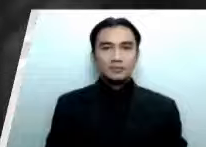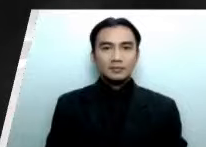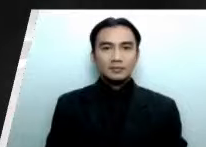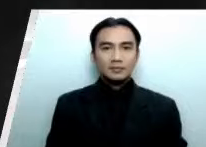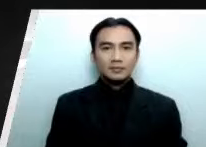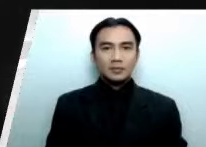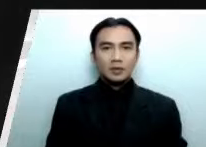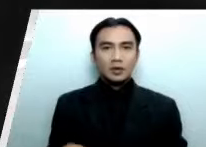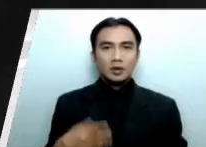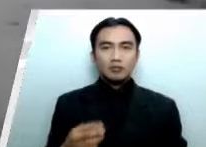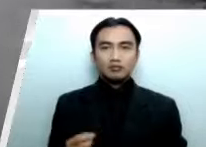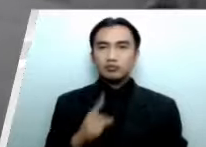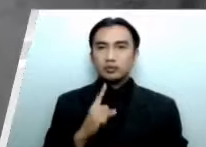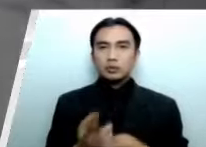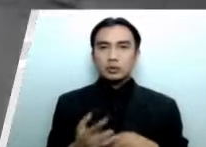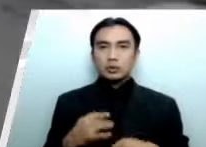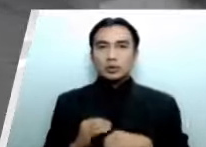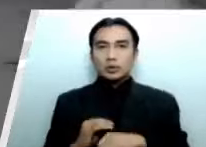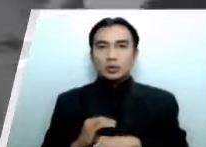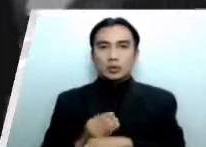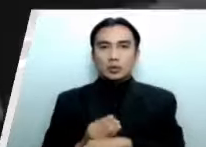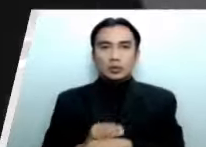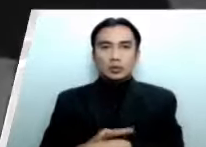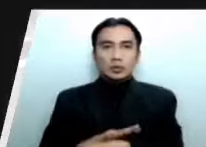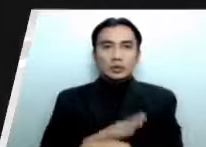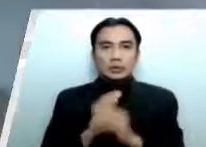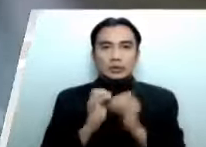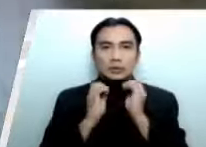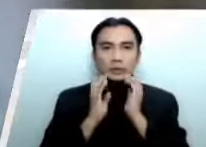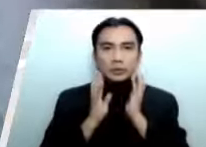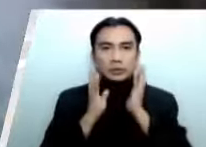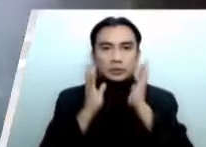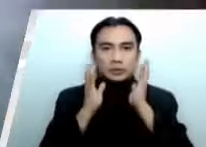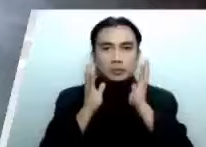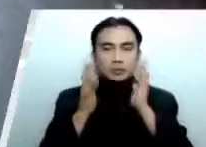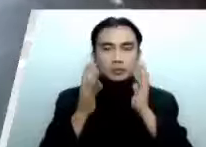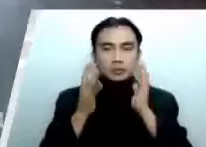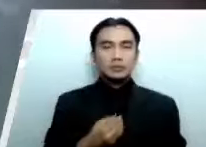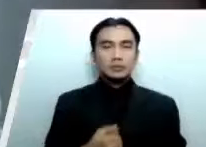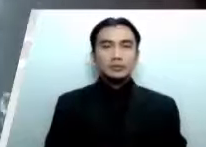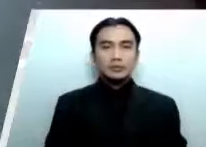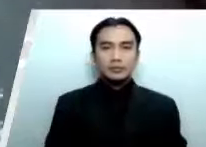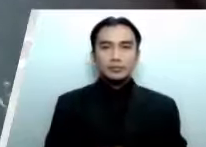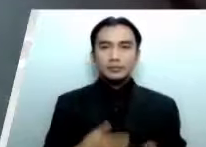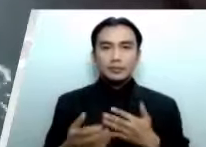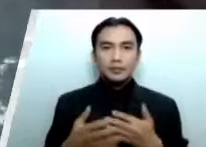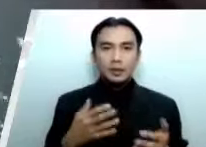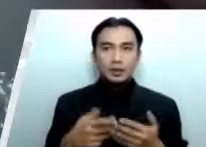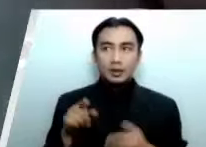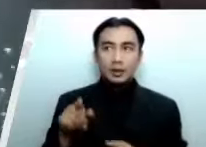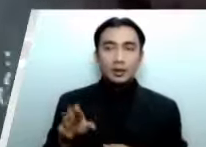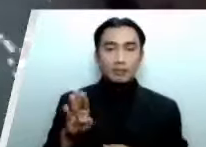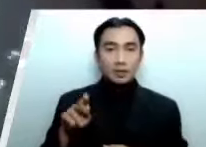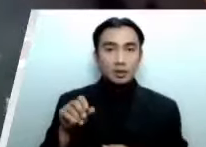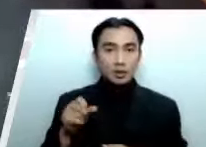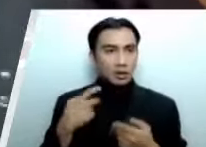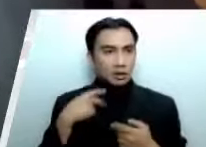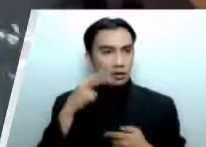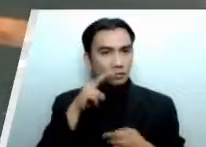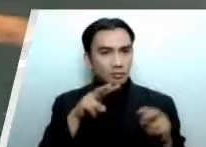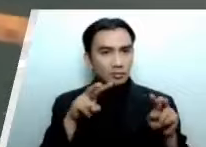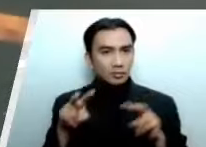Nakakapangilabot na eksena. Kahit sa behind the scenes, Kitang-kita kung bakit pinuri ng